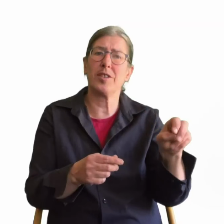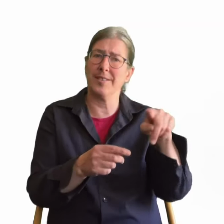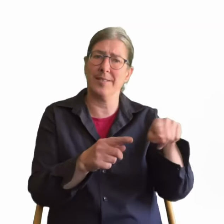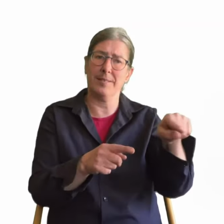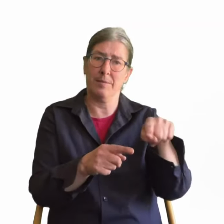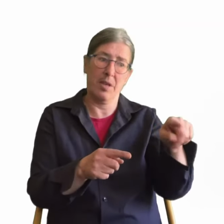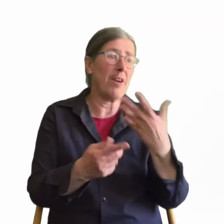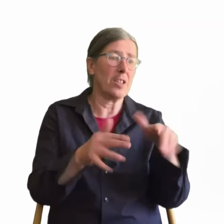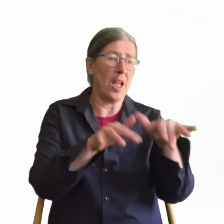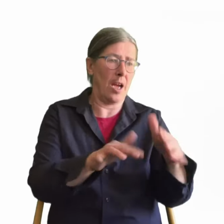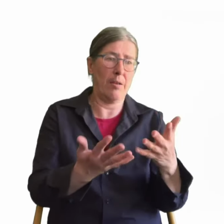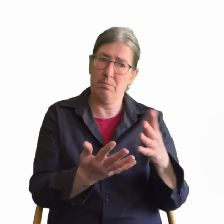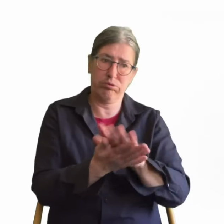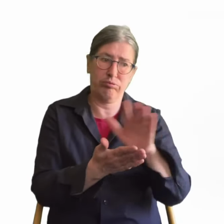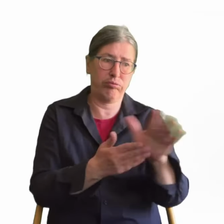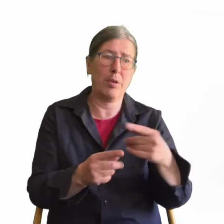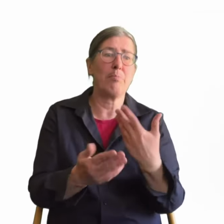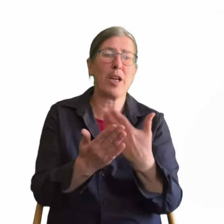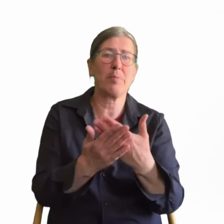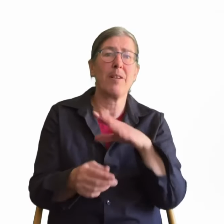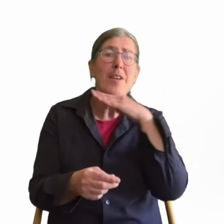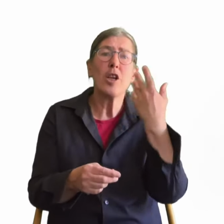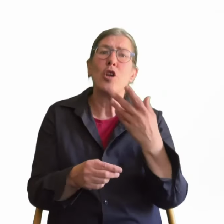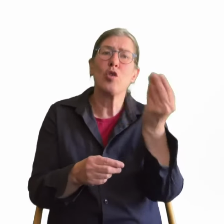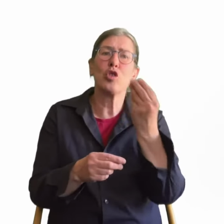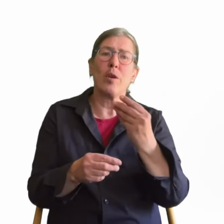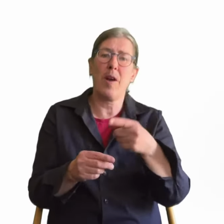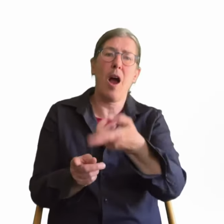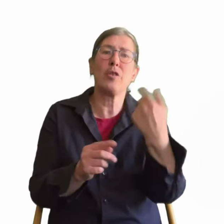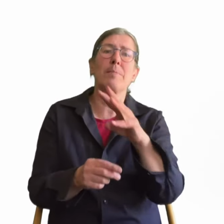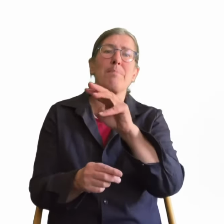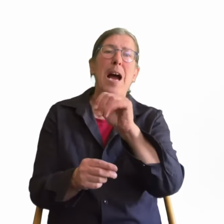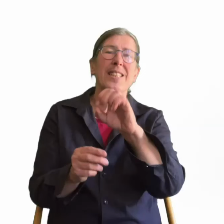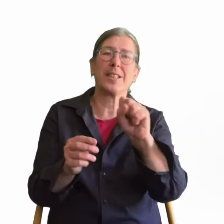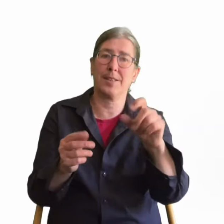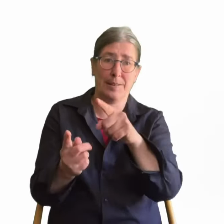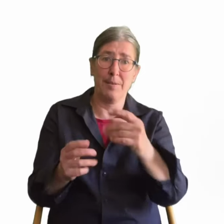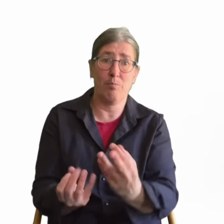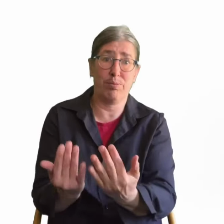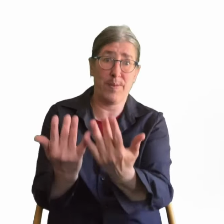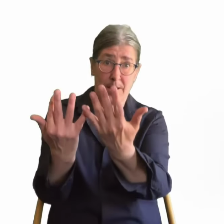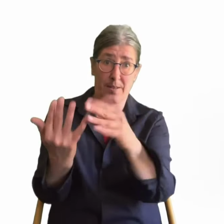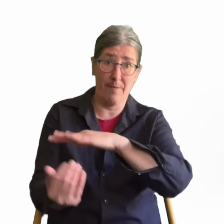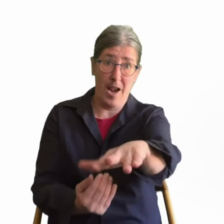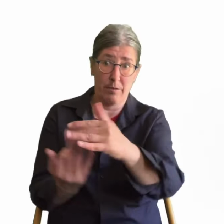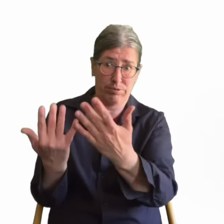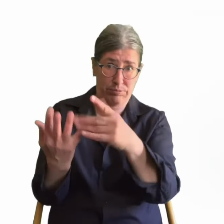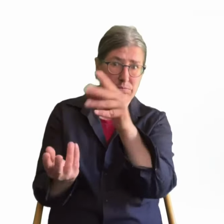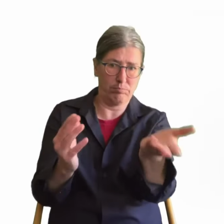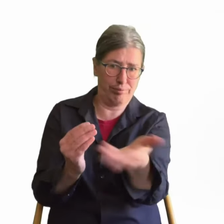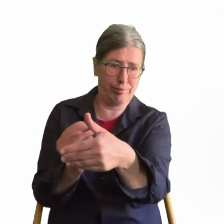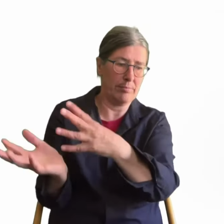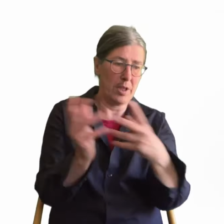also das, was zur Verfügung steht. Zum Beispiel werden viele Kunststoffe aus Mais hergestellt. Wenn der Mais, der auf den Feldern wächst, für